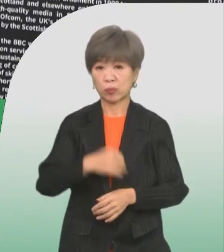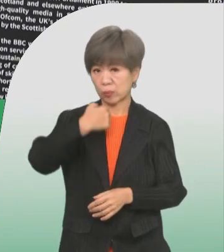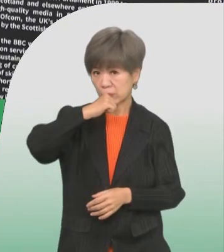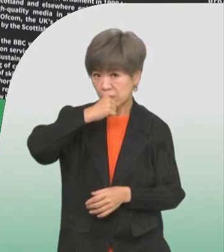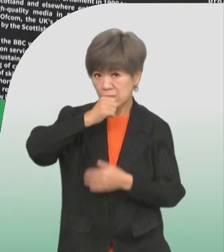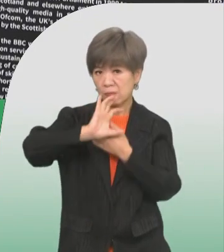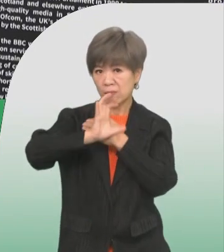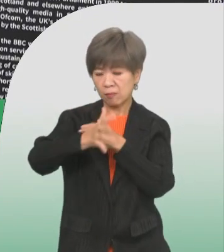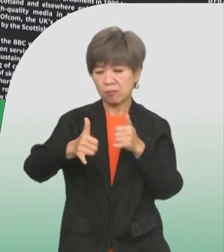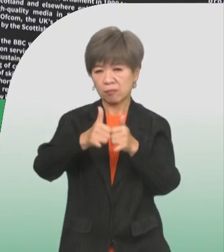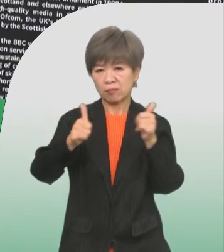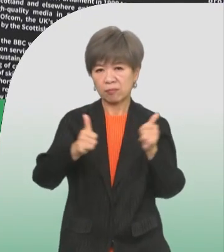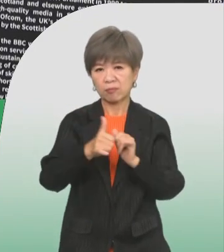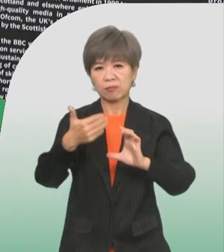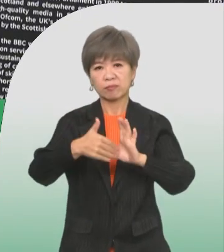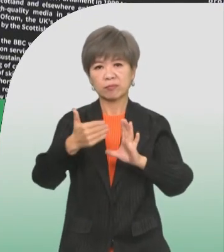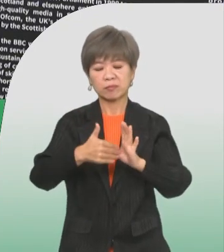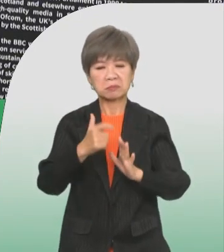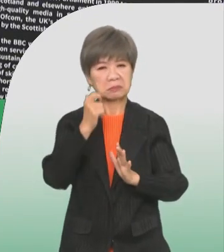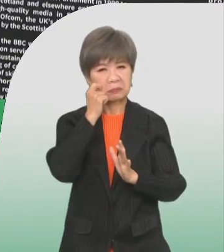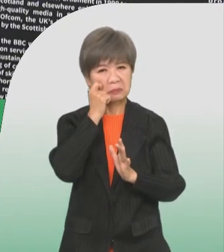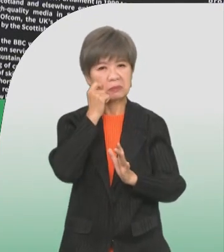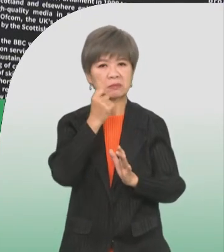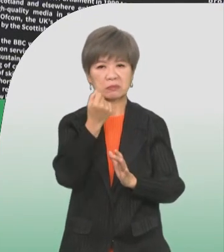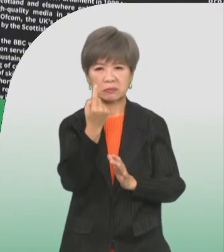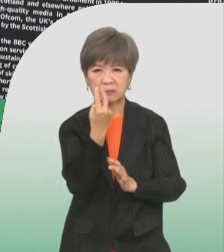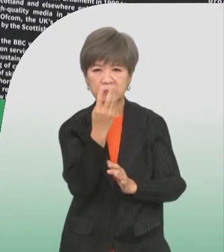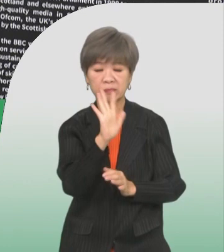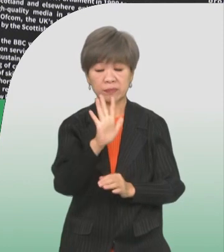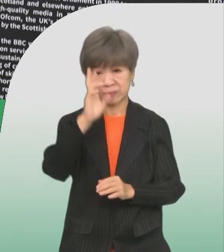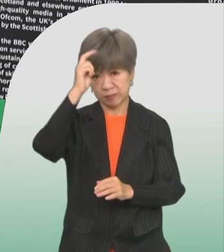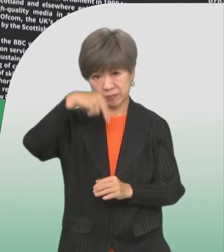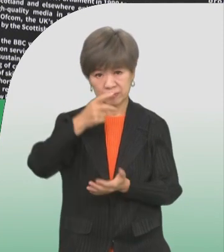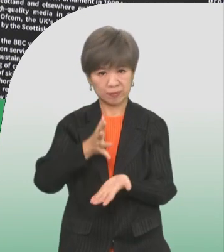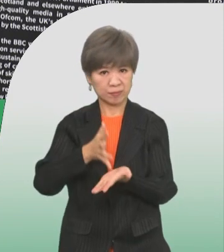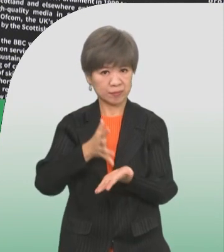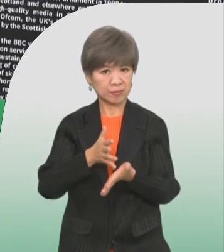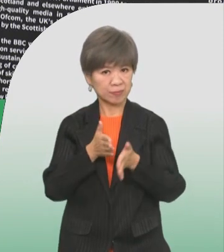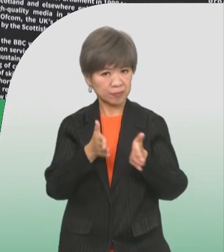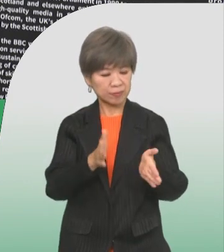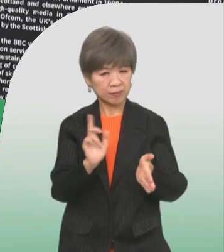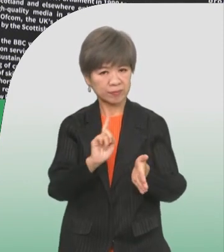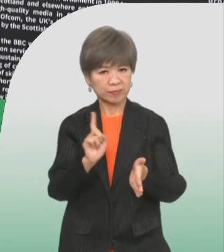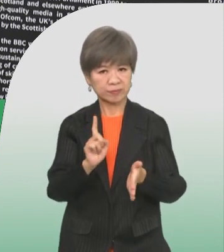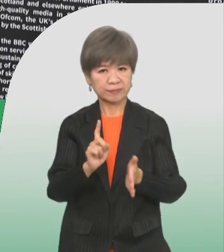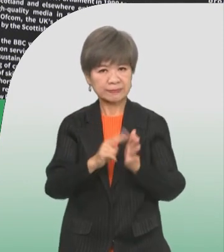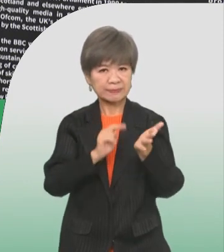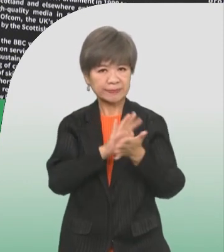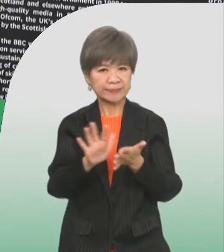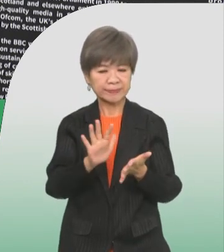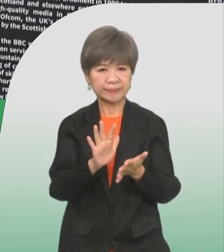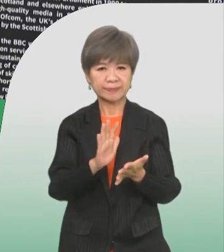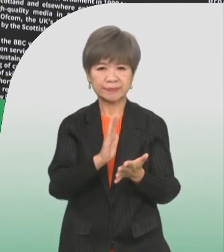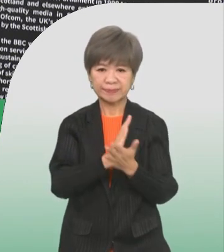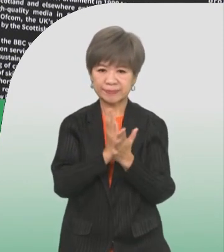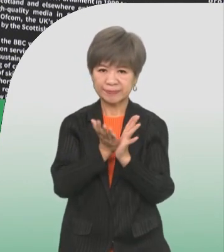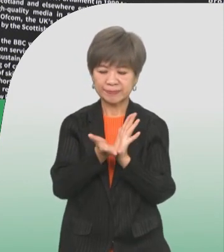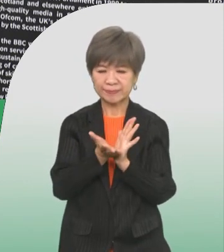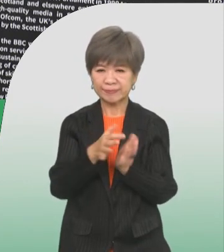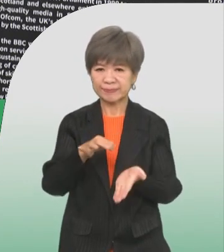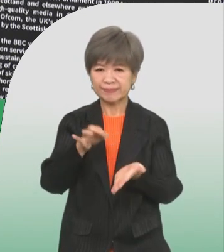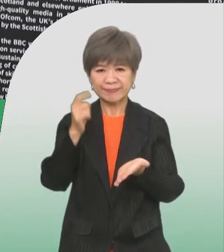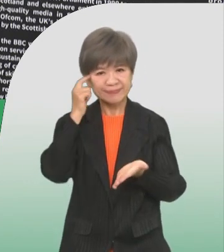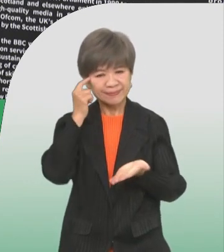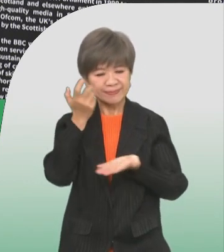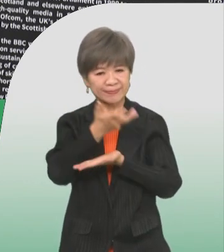球媒体，拢遇到真系蛮多困难。下组嘅论坛内容，慢慢针对亚地爱解决事情，去面出运用